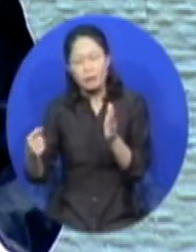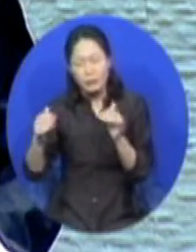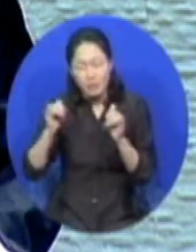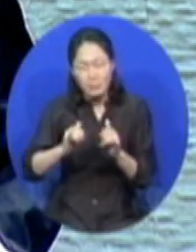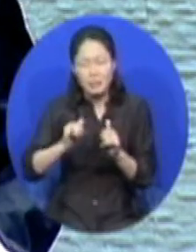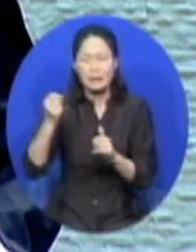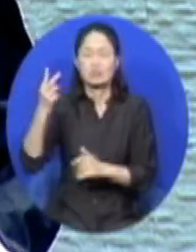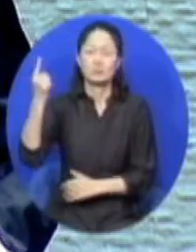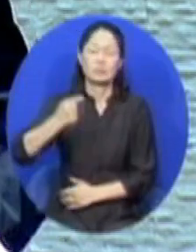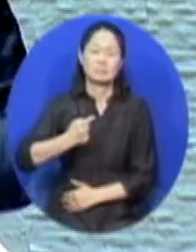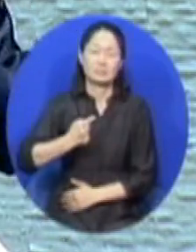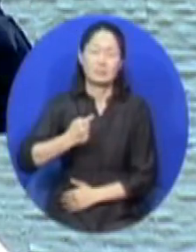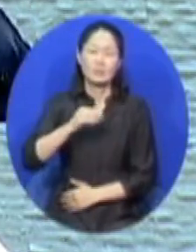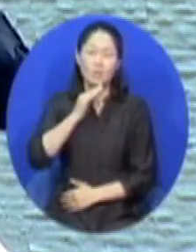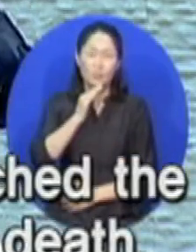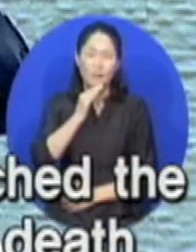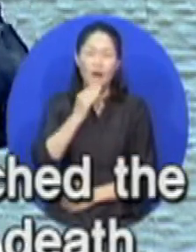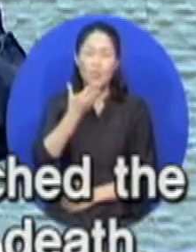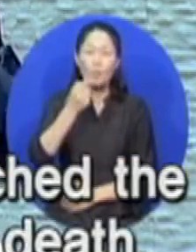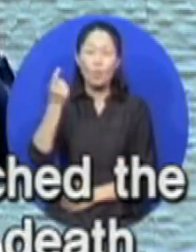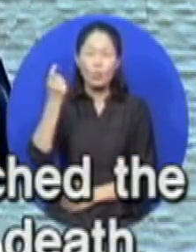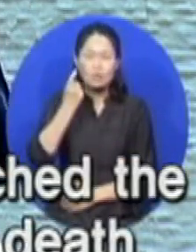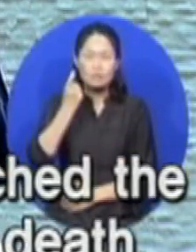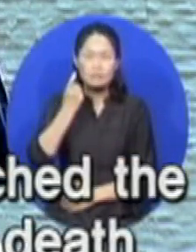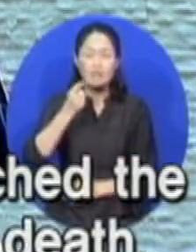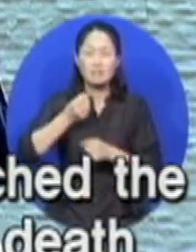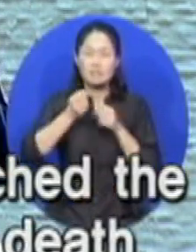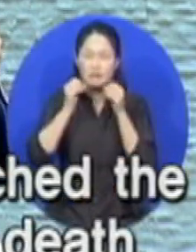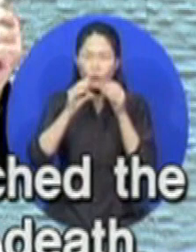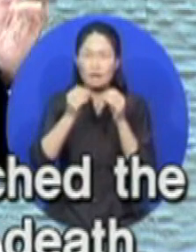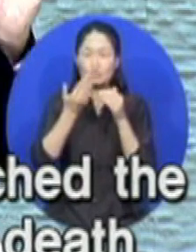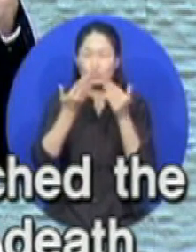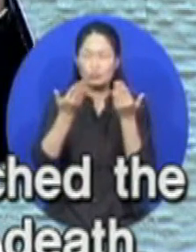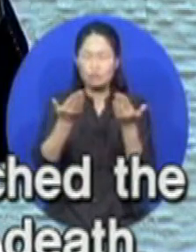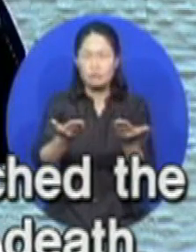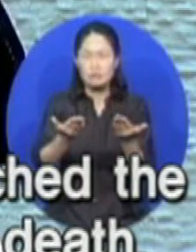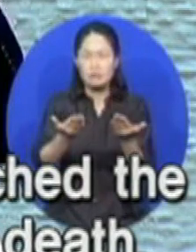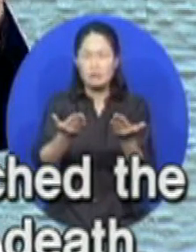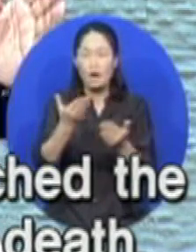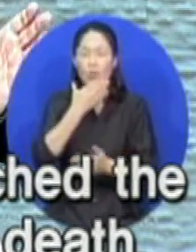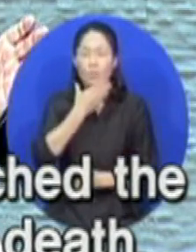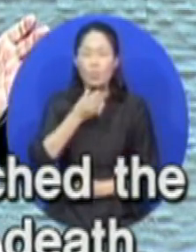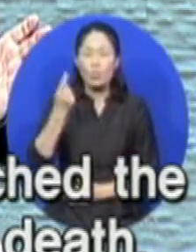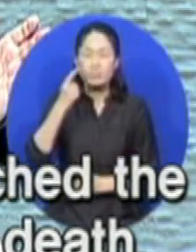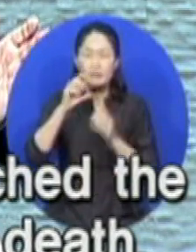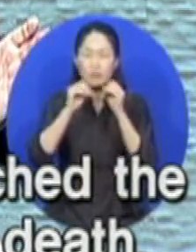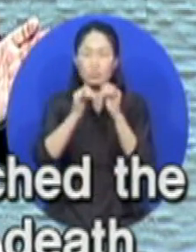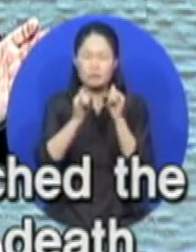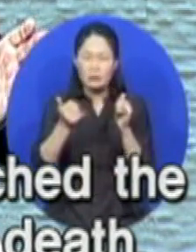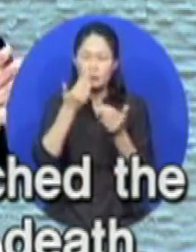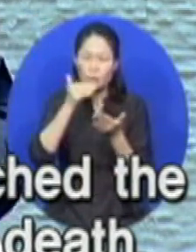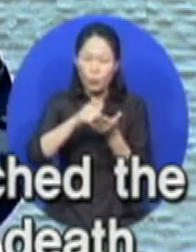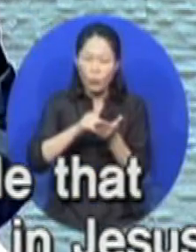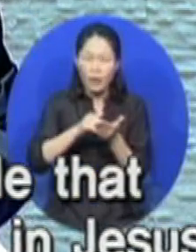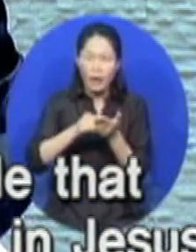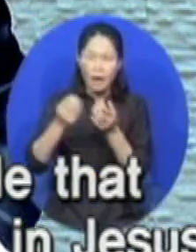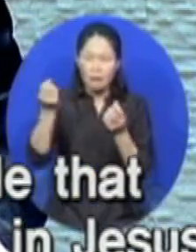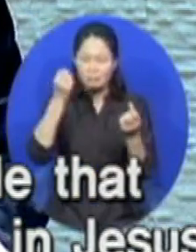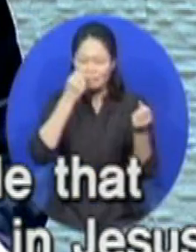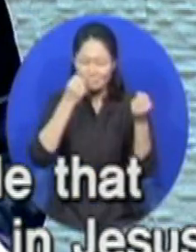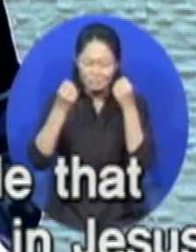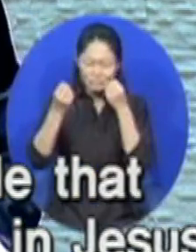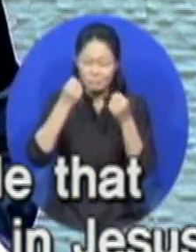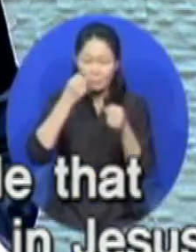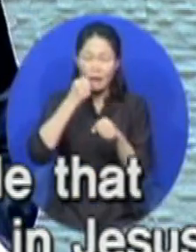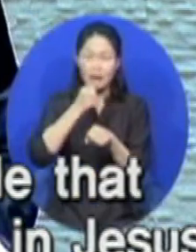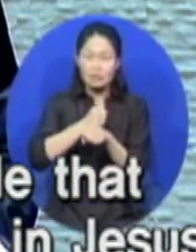하잖아요 복음을 전해주는 그 전도자가 돌에 맞아서 죽어가네요 그거보고 예수